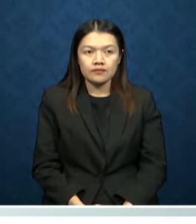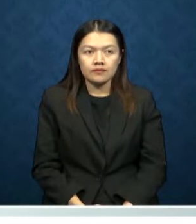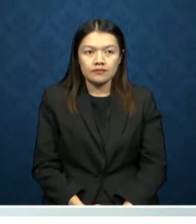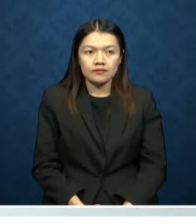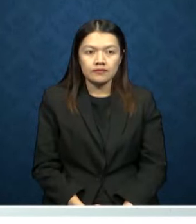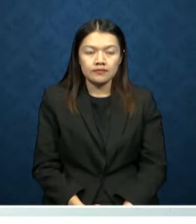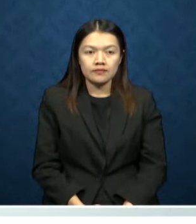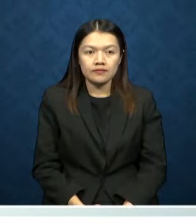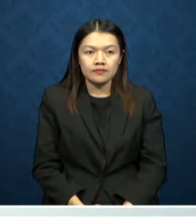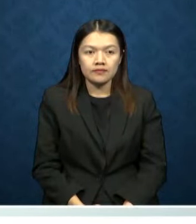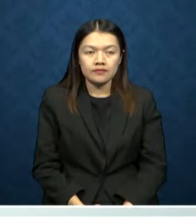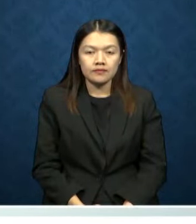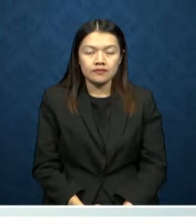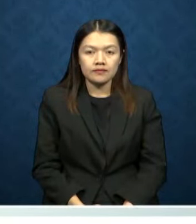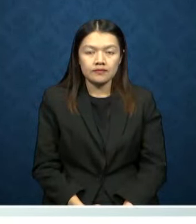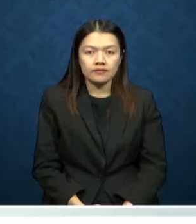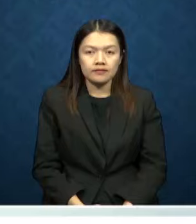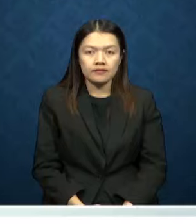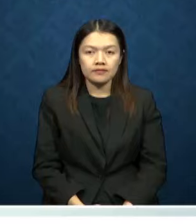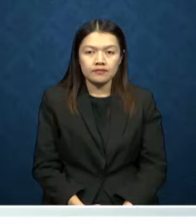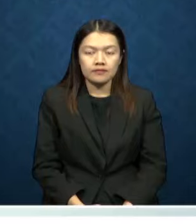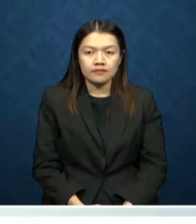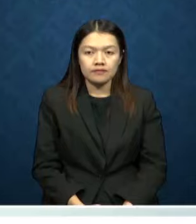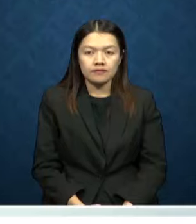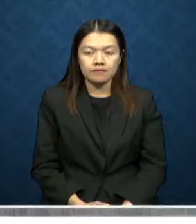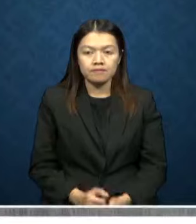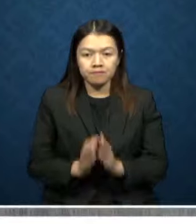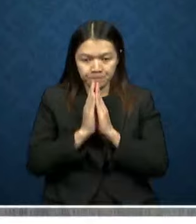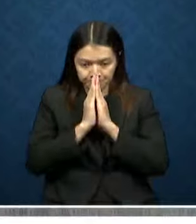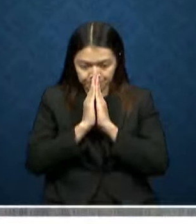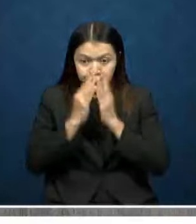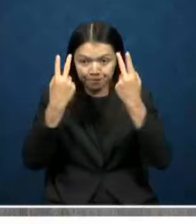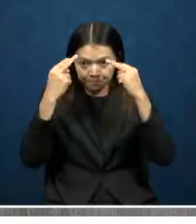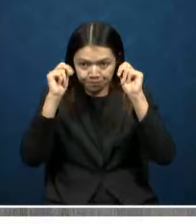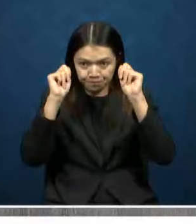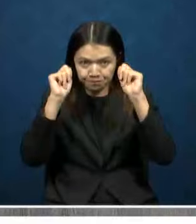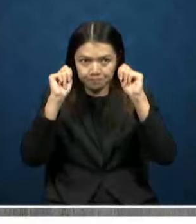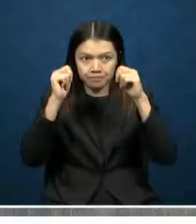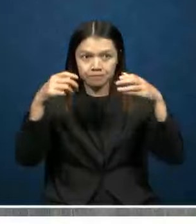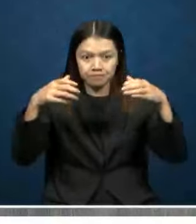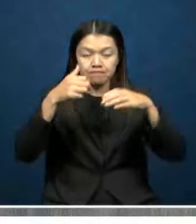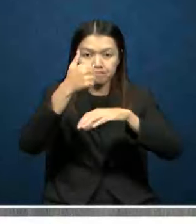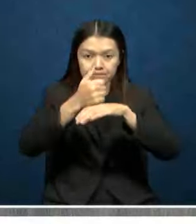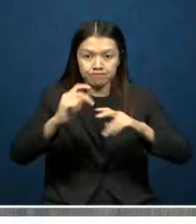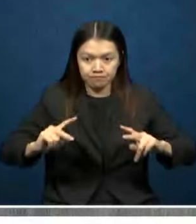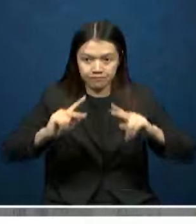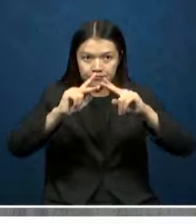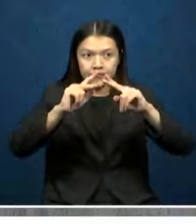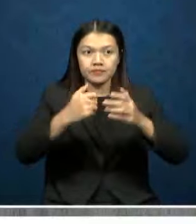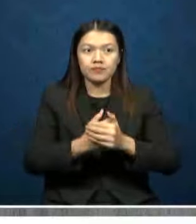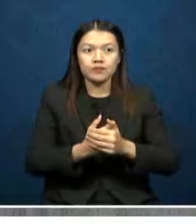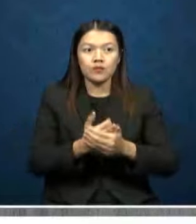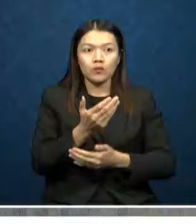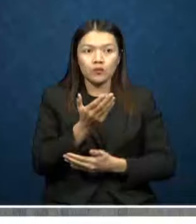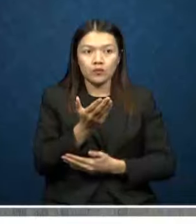สูงเรียนท่านนายกรัฐมนตรีและคณะรัฐมนตรีและ